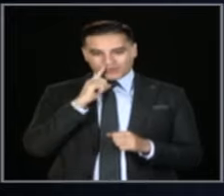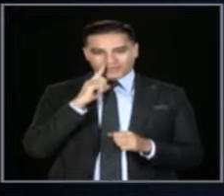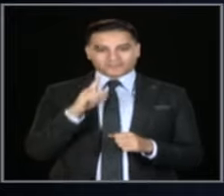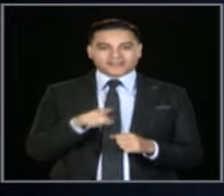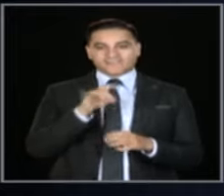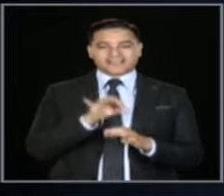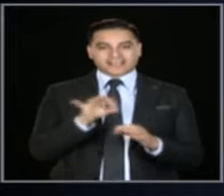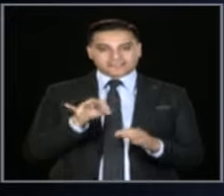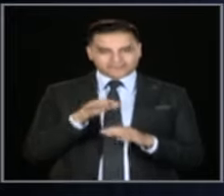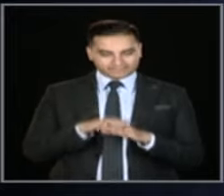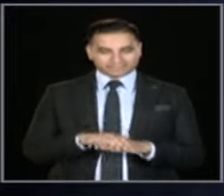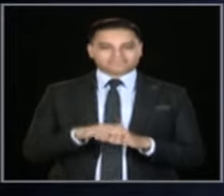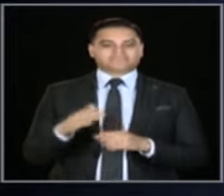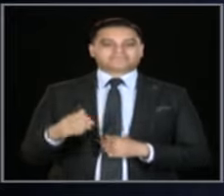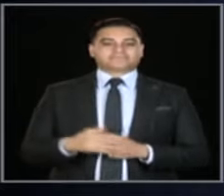لفة كاملة بعد إذنك.